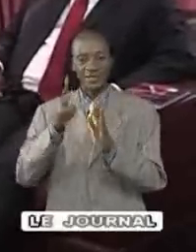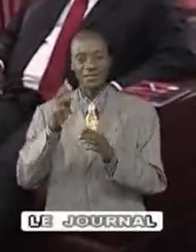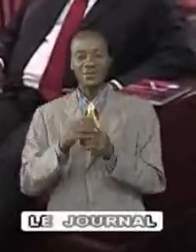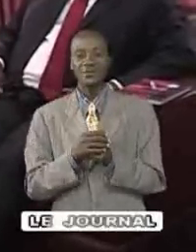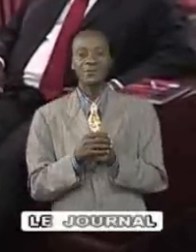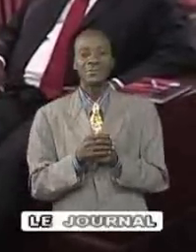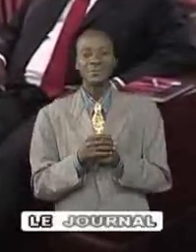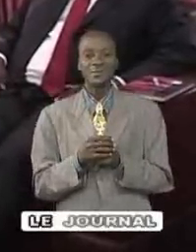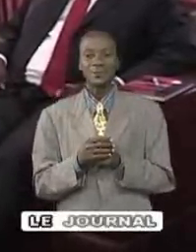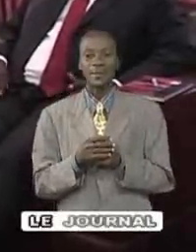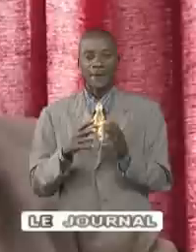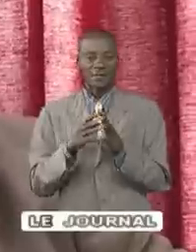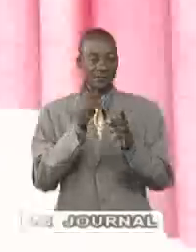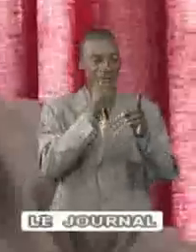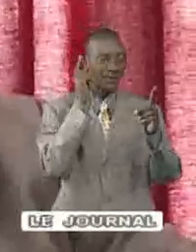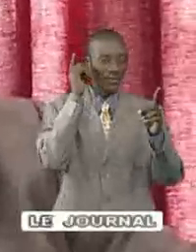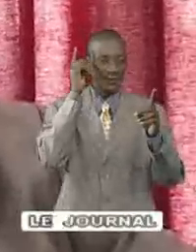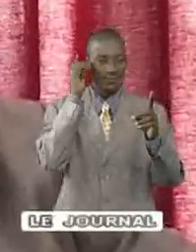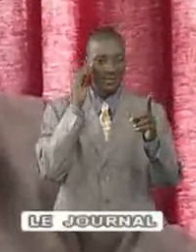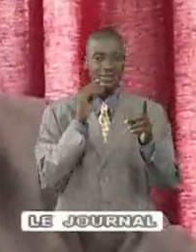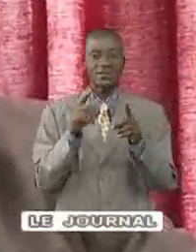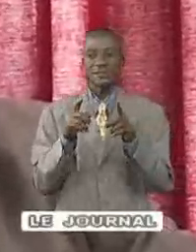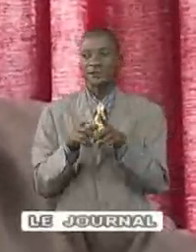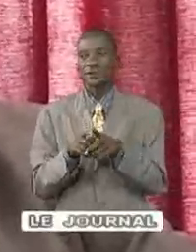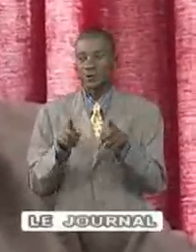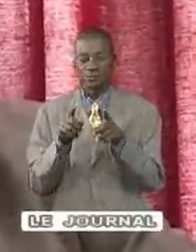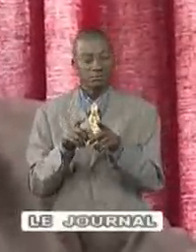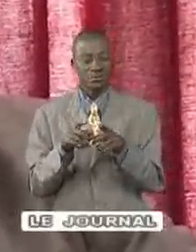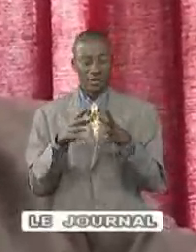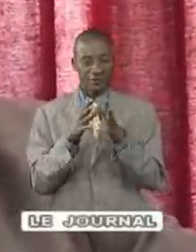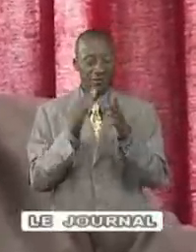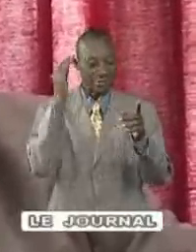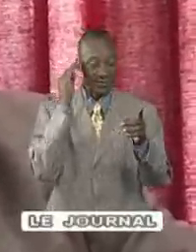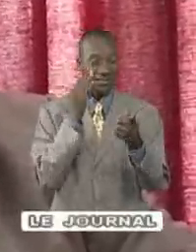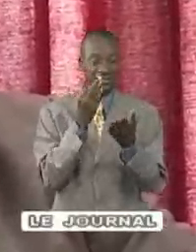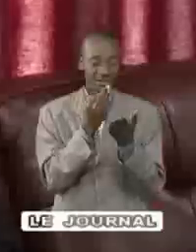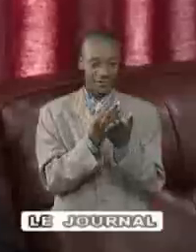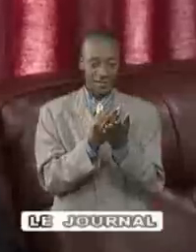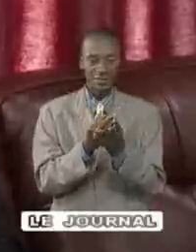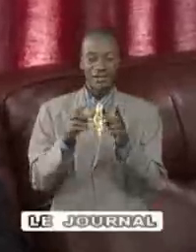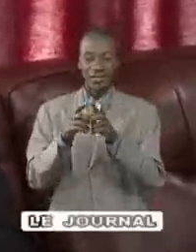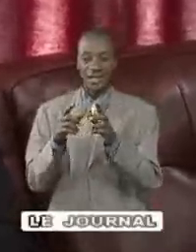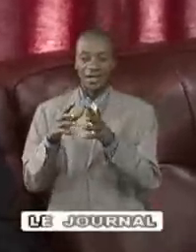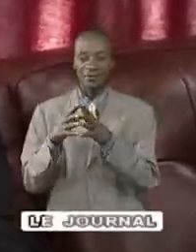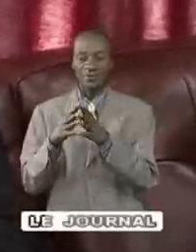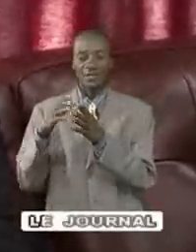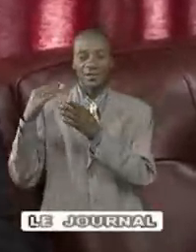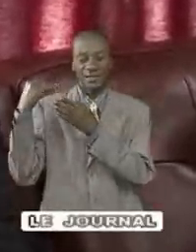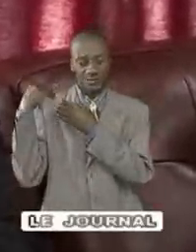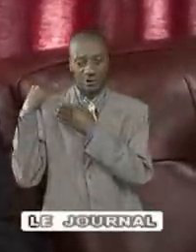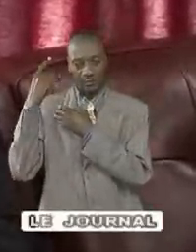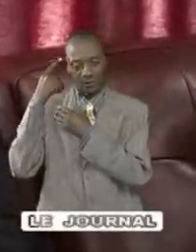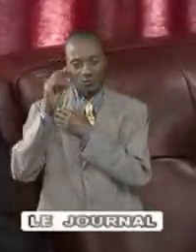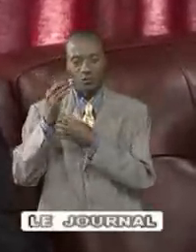mission du Fonds monétaire international conduite par Norbert Towé, qu'accompagnait le représentant résident de cette institution des Bretton Woods à